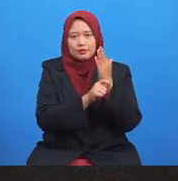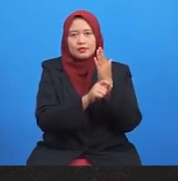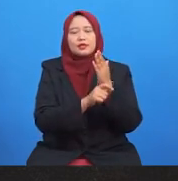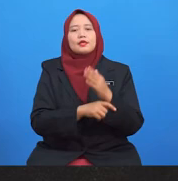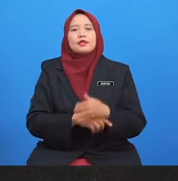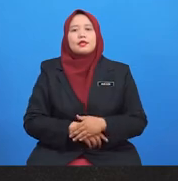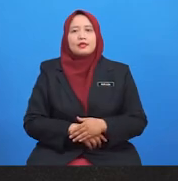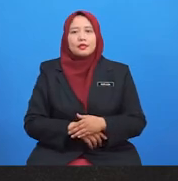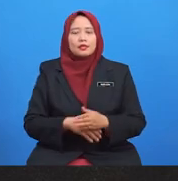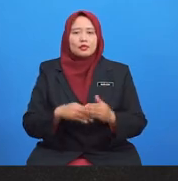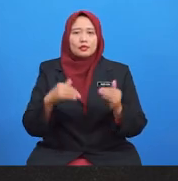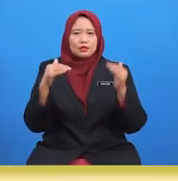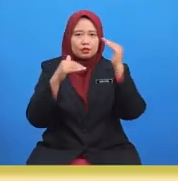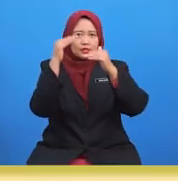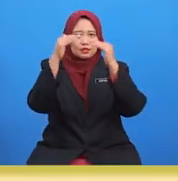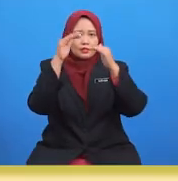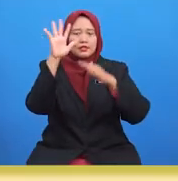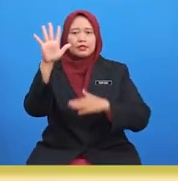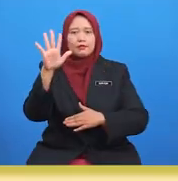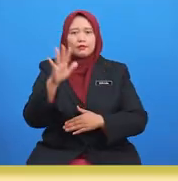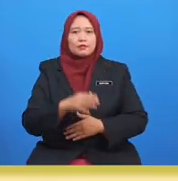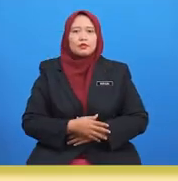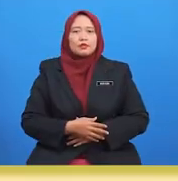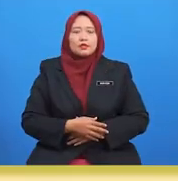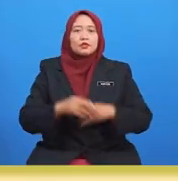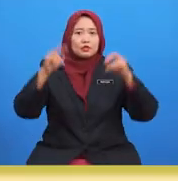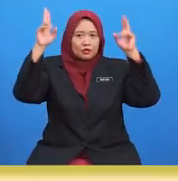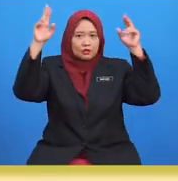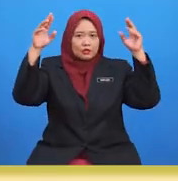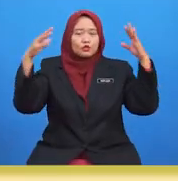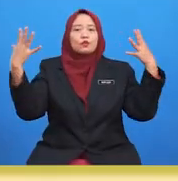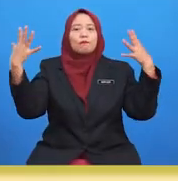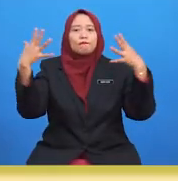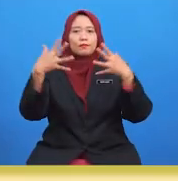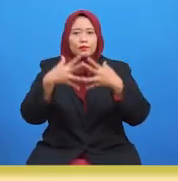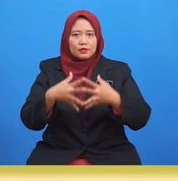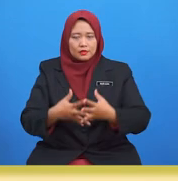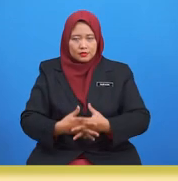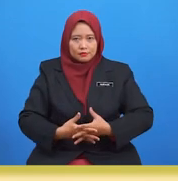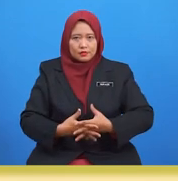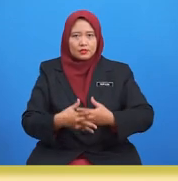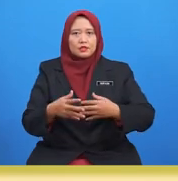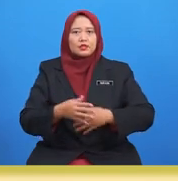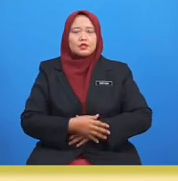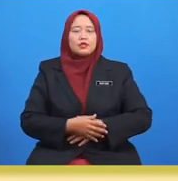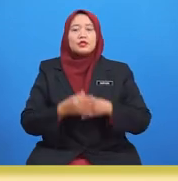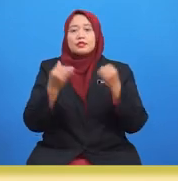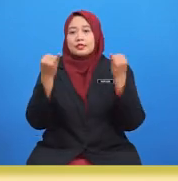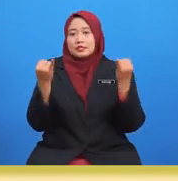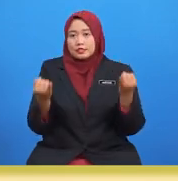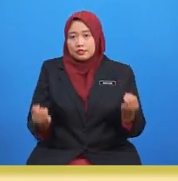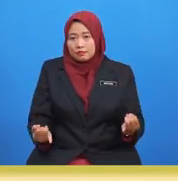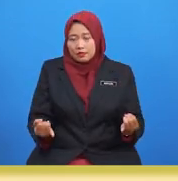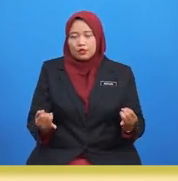isi padu janaan. Saya berharap agar murid-murid telah bersedia dengan buku